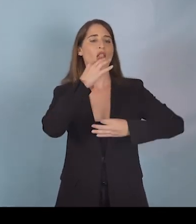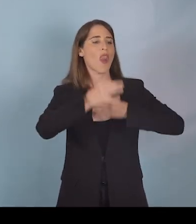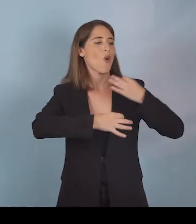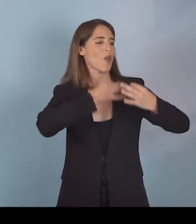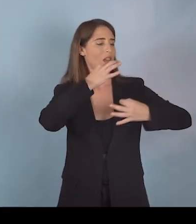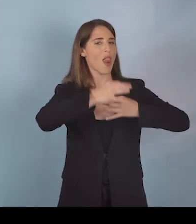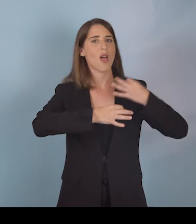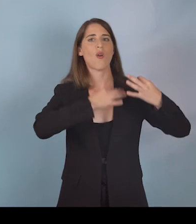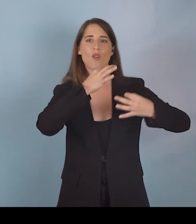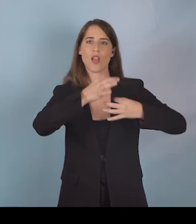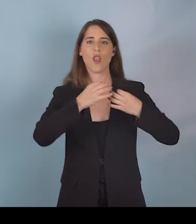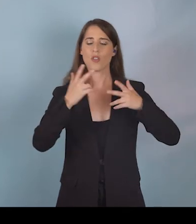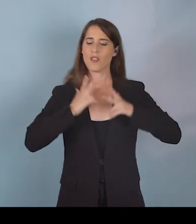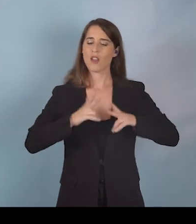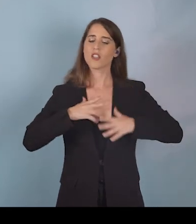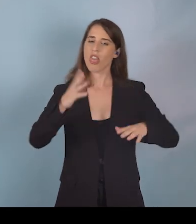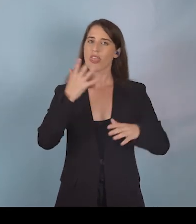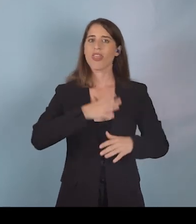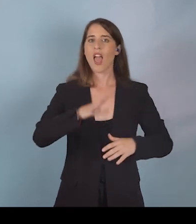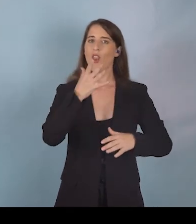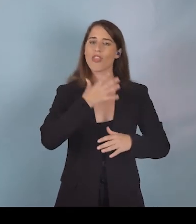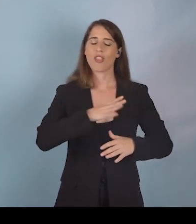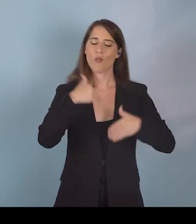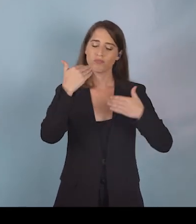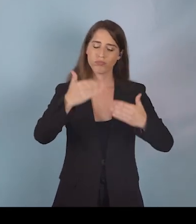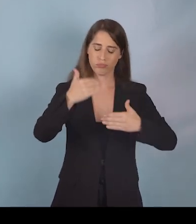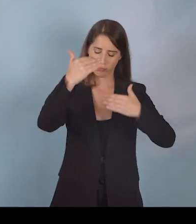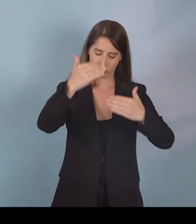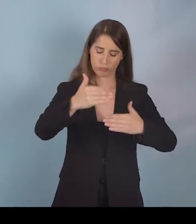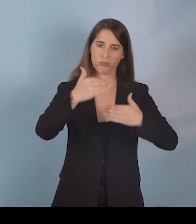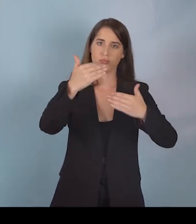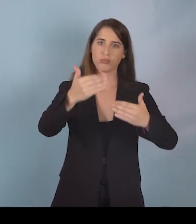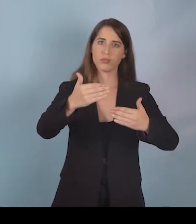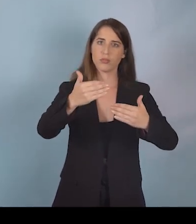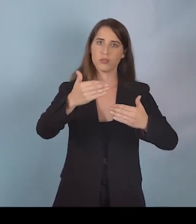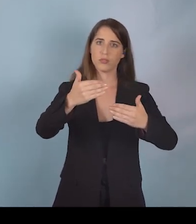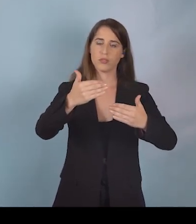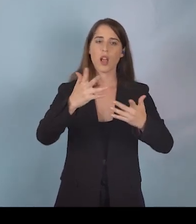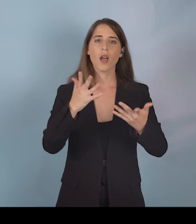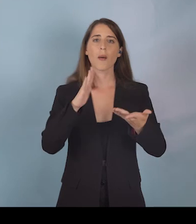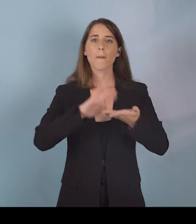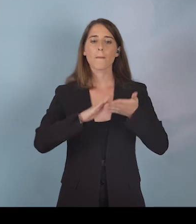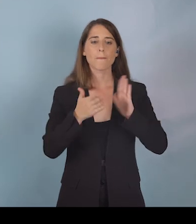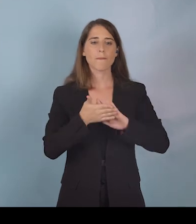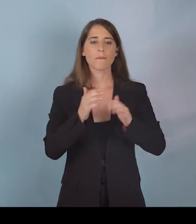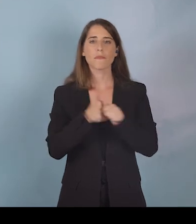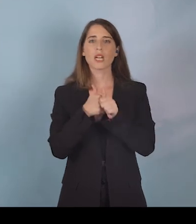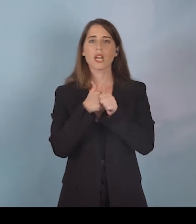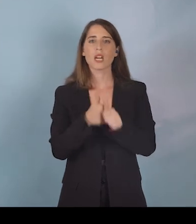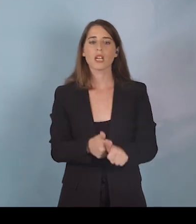κατά καιρούς, ανά τα χρόνια, έχουν υποθεί πολύ ωραία από όλες τις κυβερνήσεις, πολύ ωραία λόγια για το τι θέλετε να κάνετε και το τι